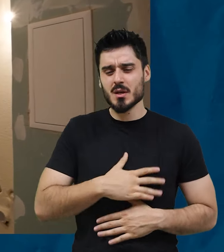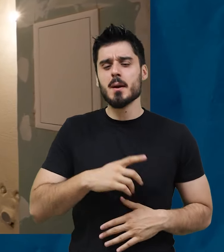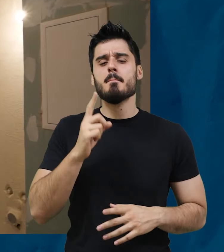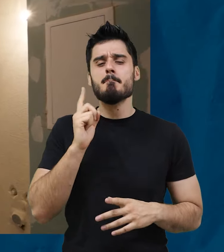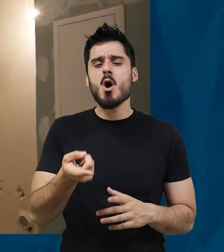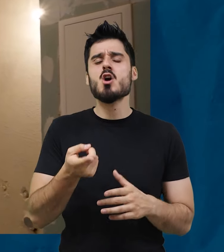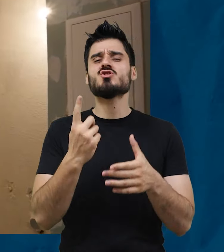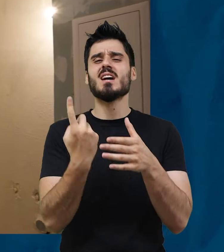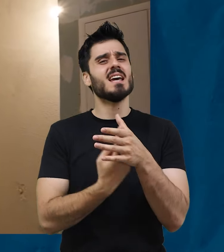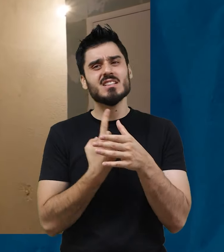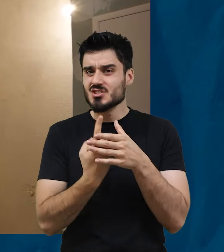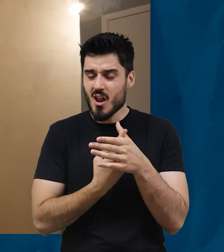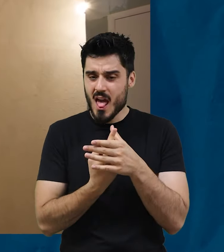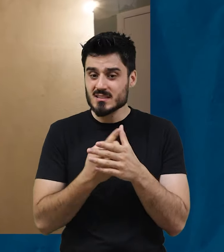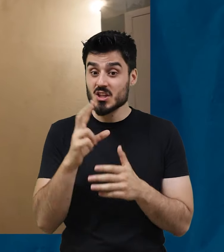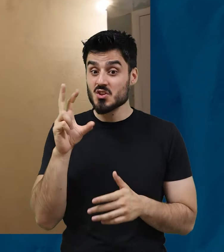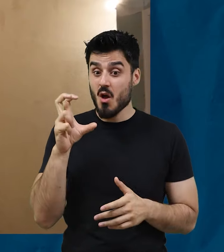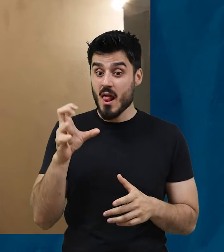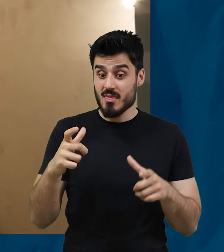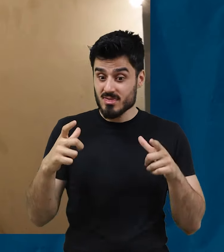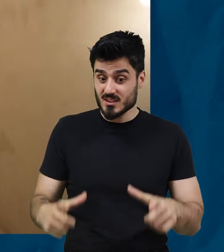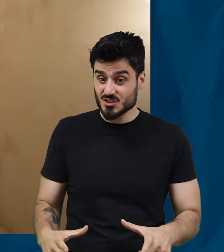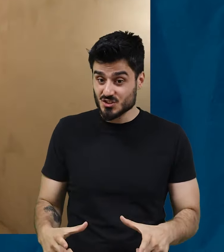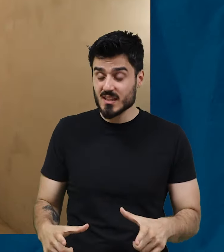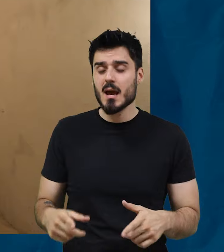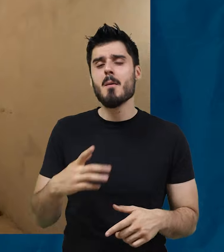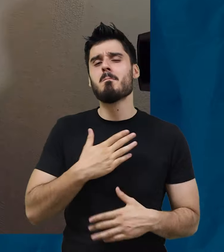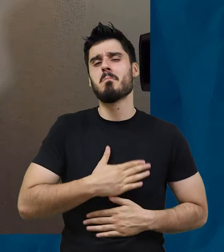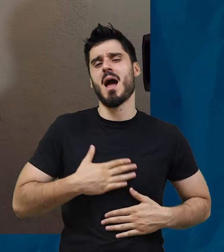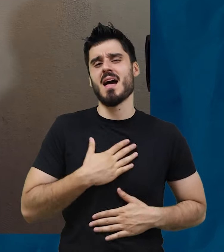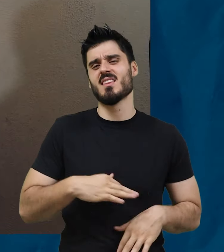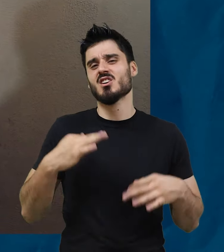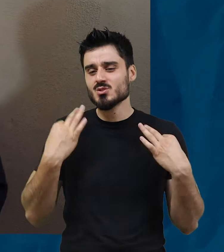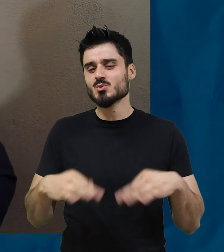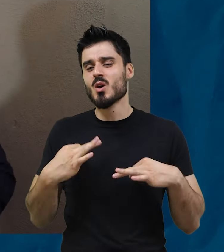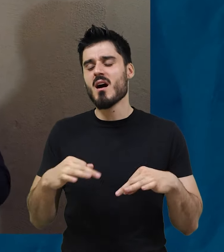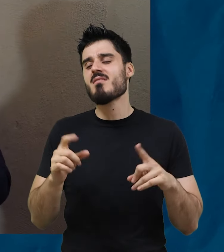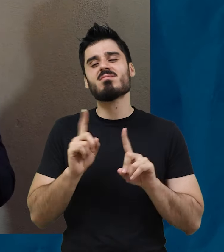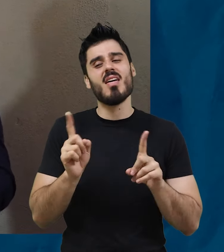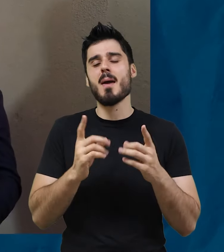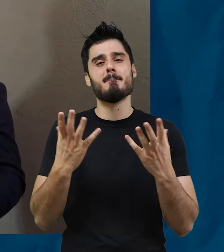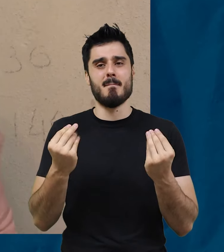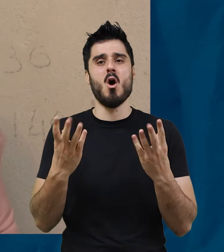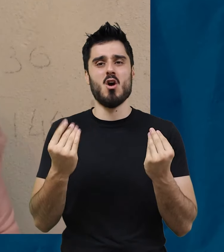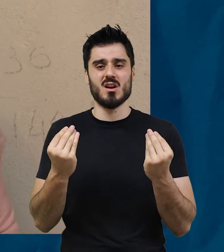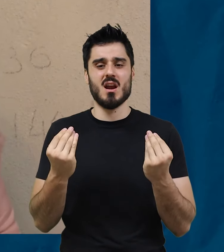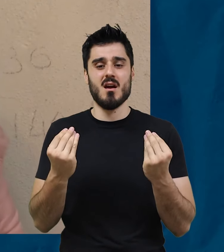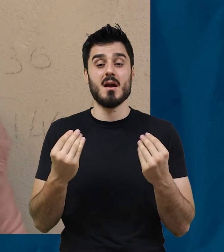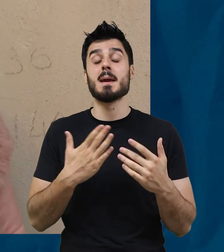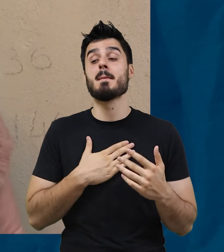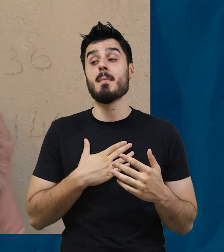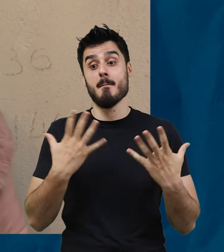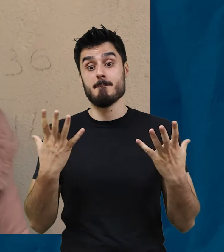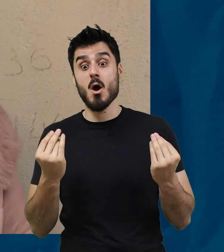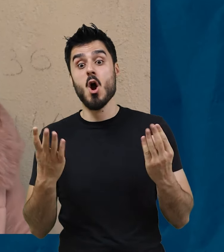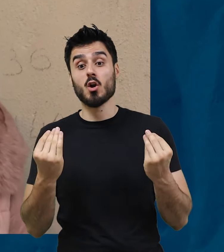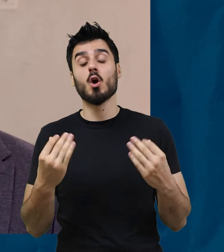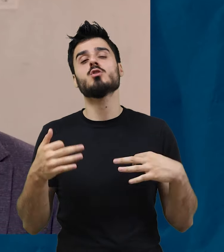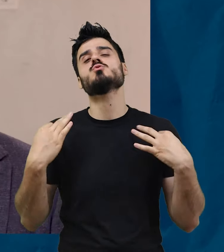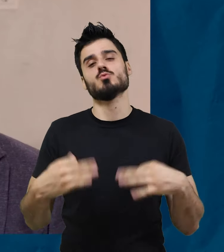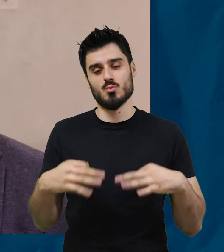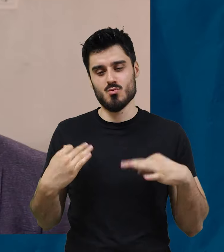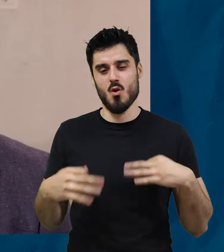от туалетната чиния? Банята да бъде суха, да не бъде мокра баня. Значи имаме такова и нещо. Мокро, и сухо. Да. Банята